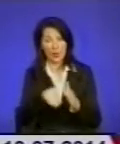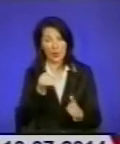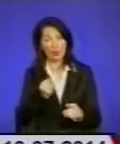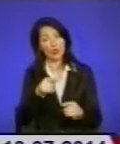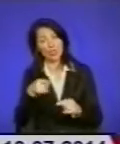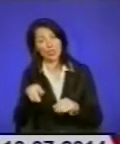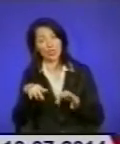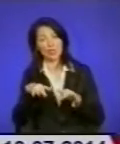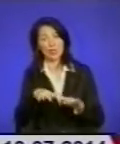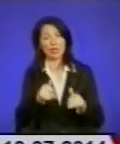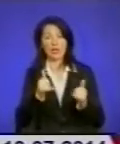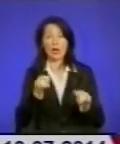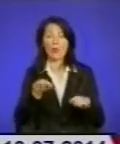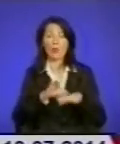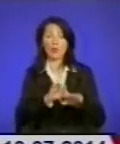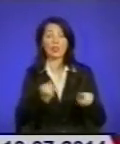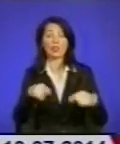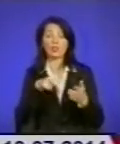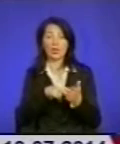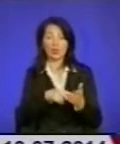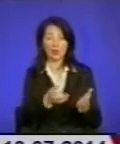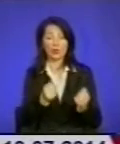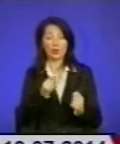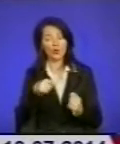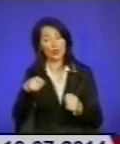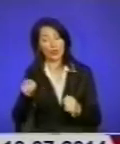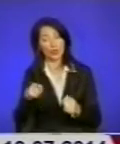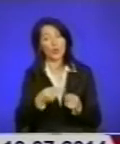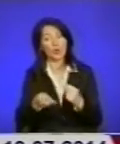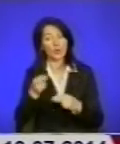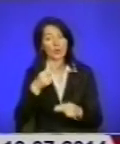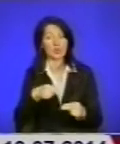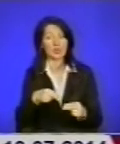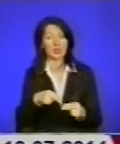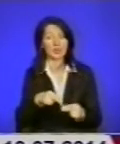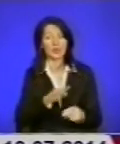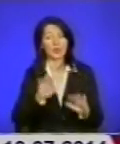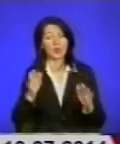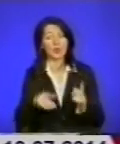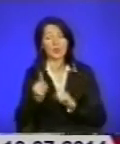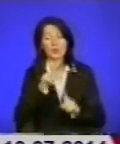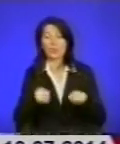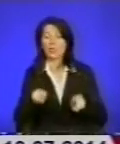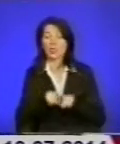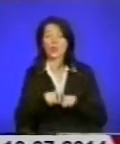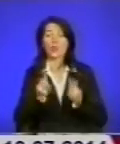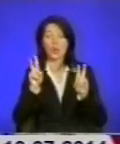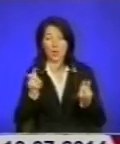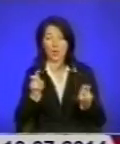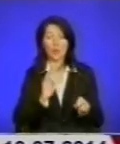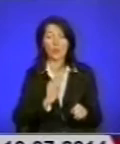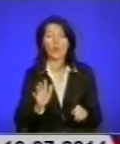для проведення реабілітації чи отримання того чи іншого виду компенсації. Не випадково семінар на таку тему відбувався на